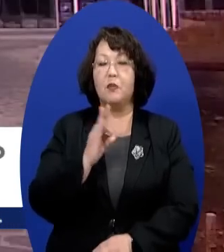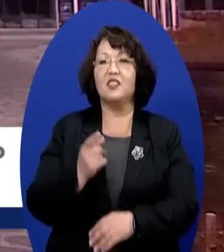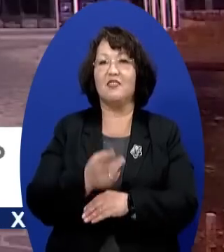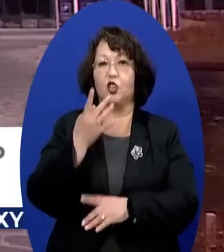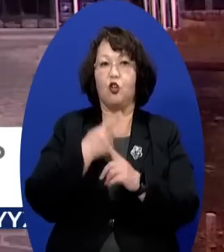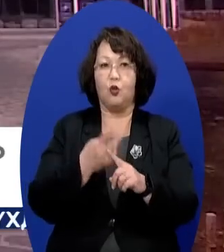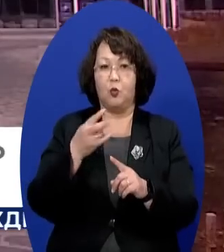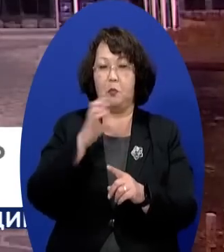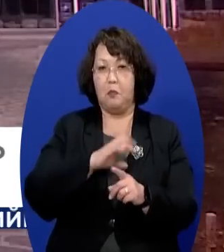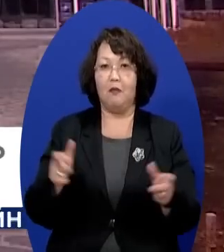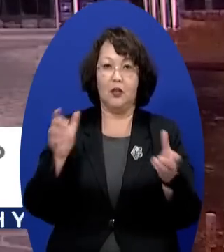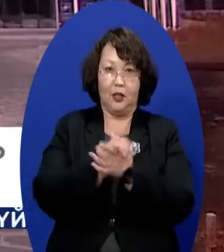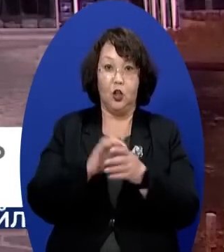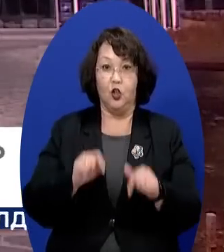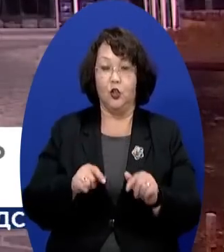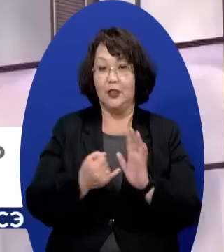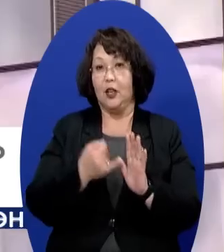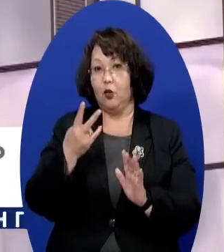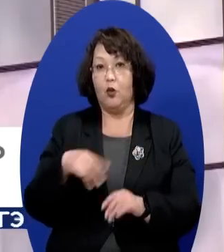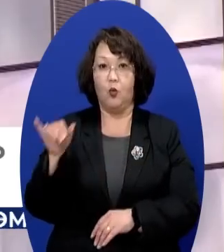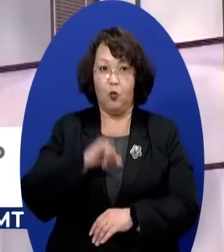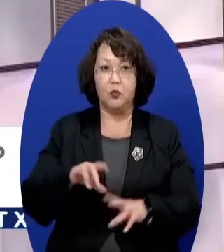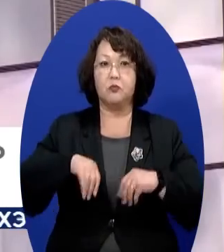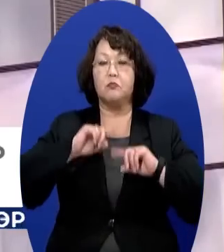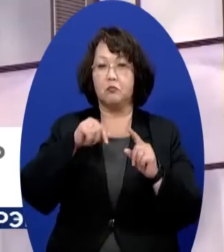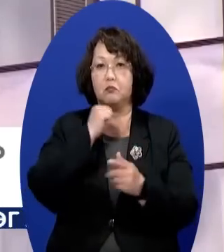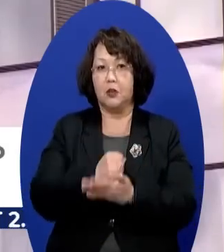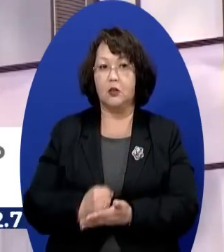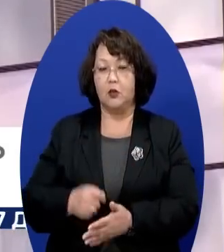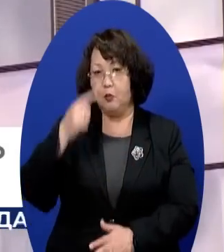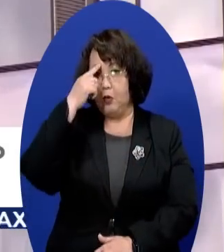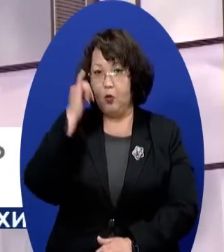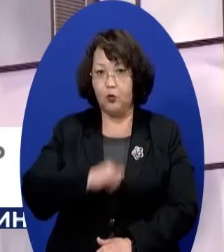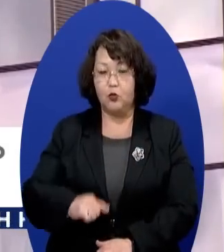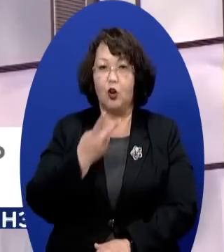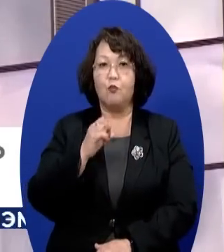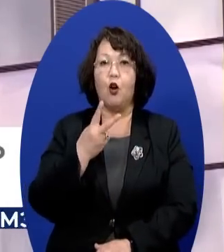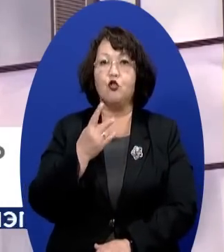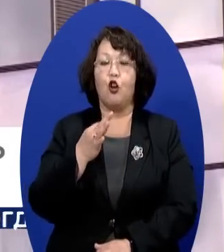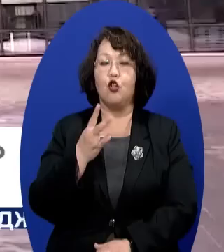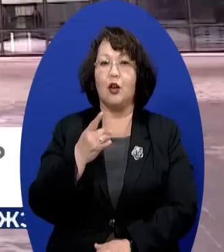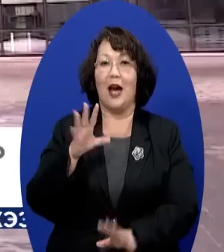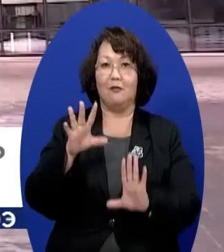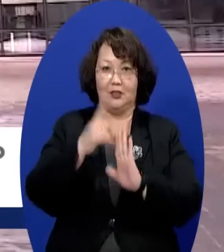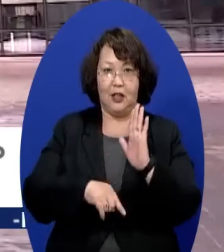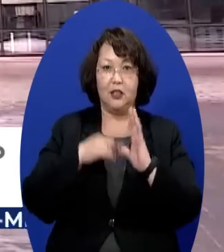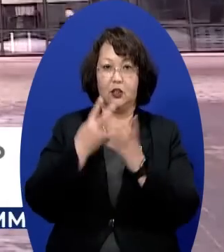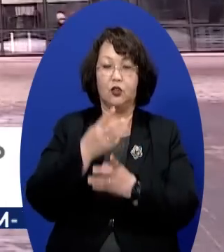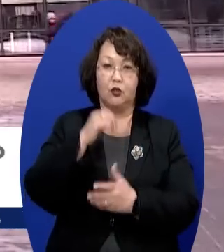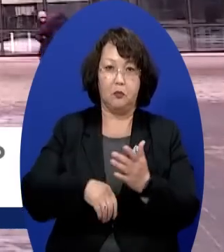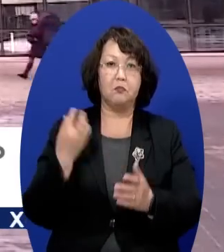улсын байгууллагын гэрээг өнөөдрийн байдлаар 62 улс соёрхон батлсан. Монгол улс энэ гэрээнд 2021 оны 10-р сард нэгдсэн